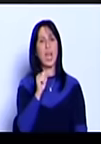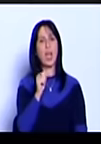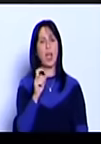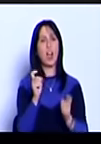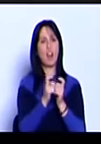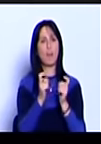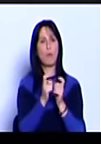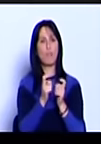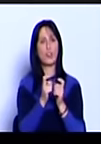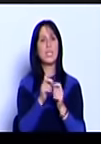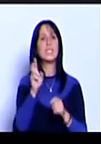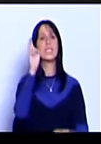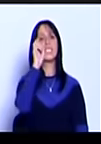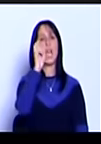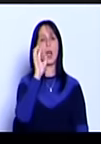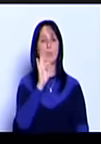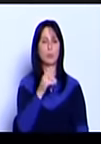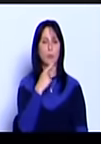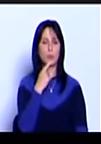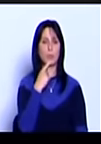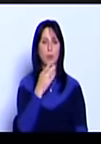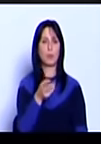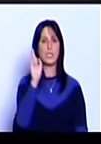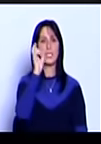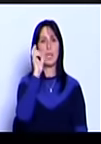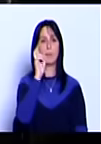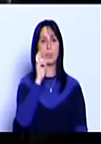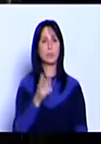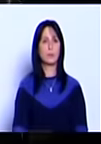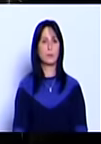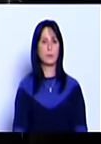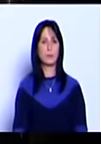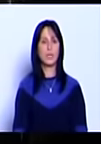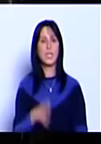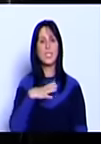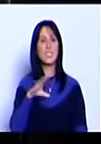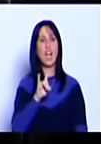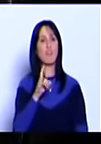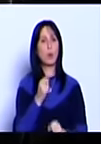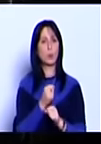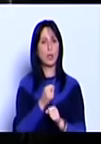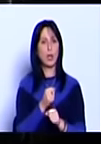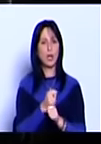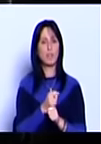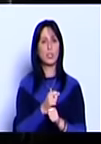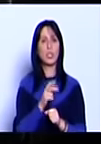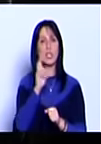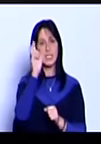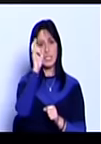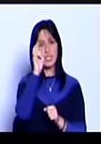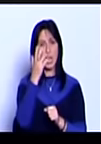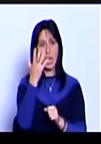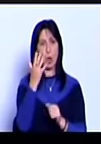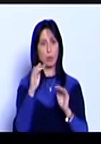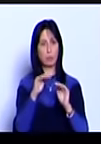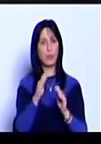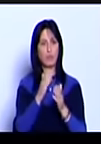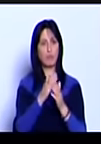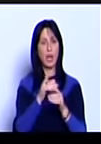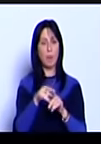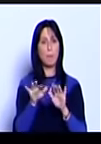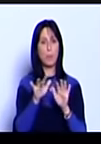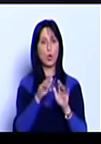ერთ-ერთი გეოპოლიტიკური თემაა. სახელმწიფოებზეა ლაპარაკი იმ სახელმწიფოებზე. რა უნდა იტვირთოს საქართველოს? იმ სახელმწიფოებზე, რომლებსაც ხელეწიფებად